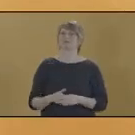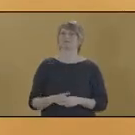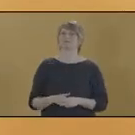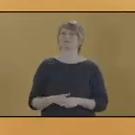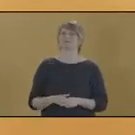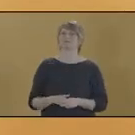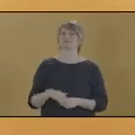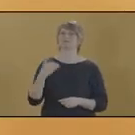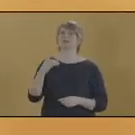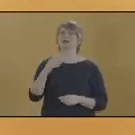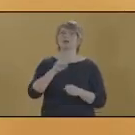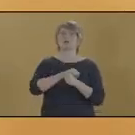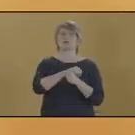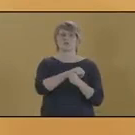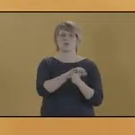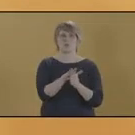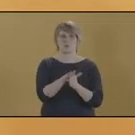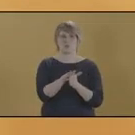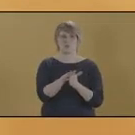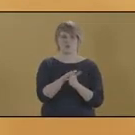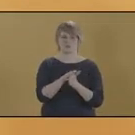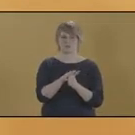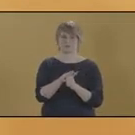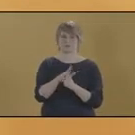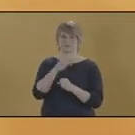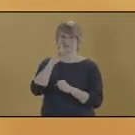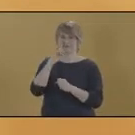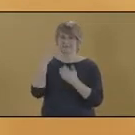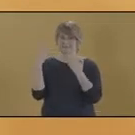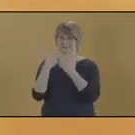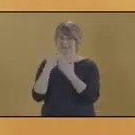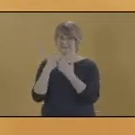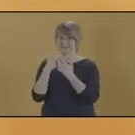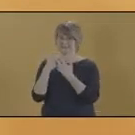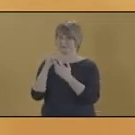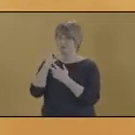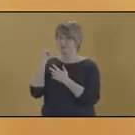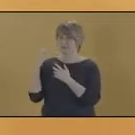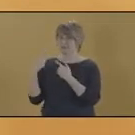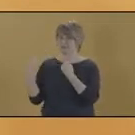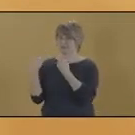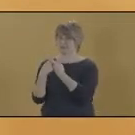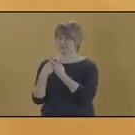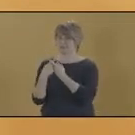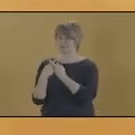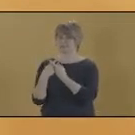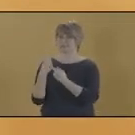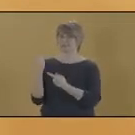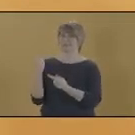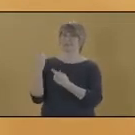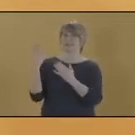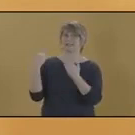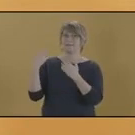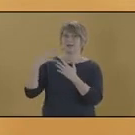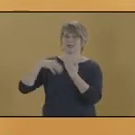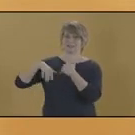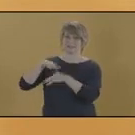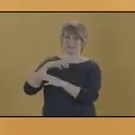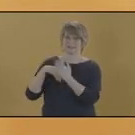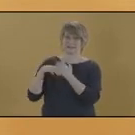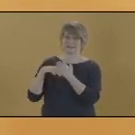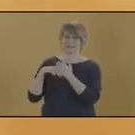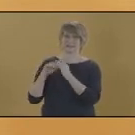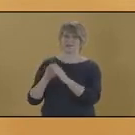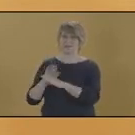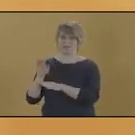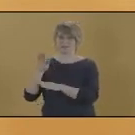Wir haben Corona, der Krieg gegen die Ukraine, die Klimakrise, die Inflation, Wirtschaftskrise, das